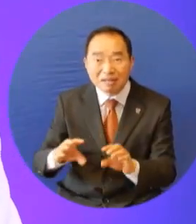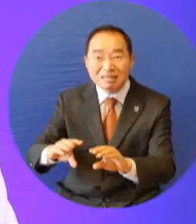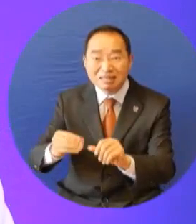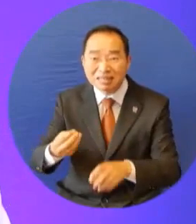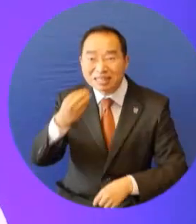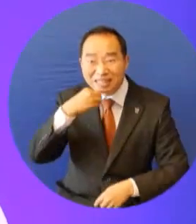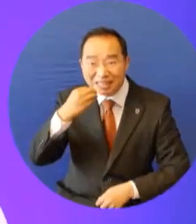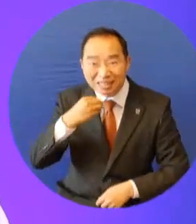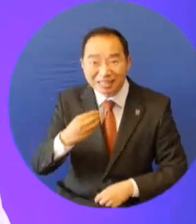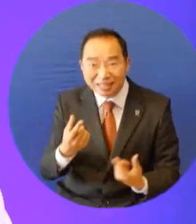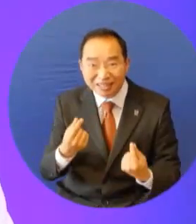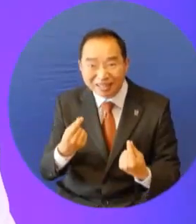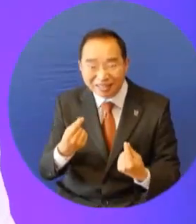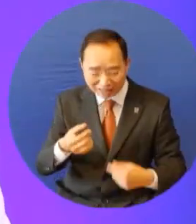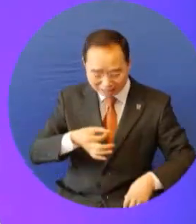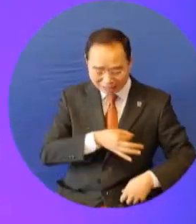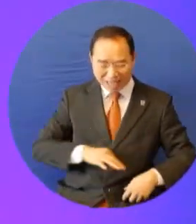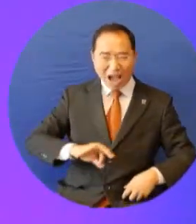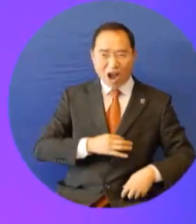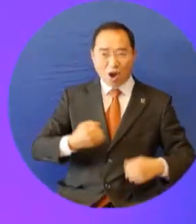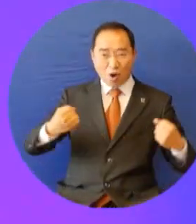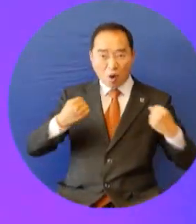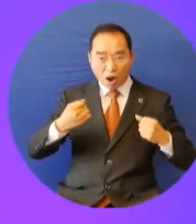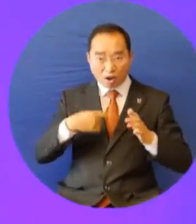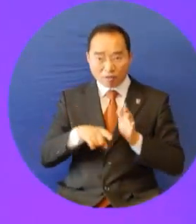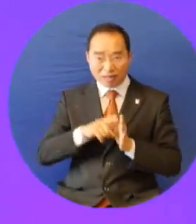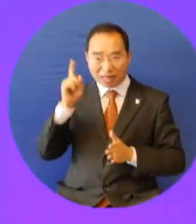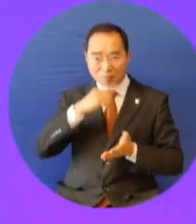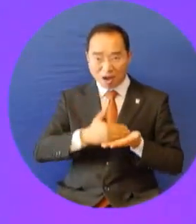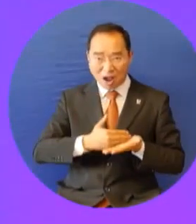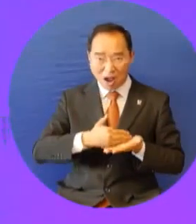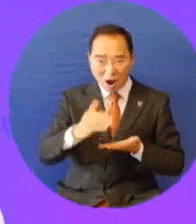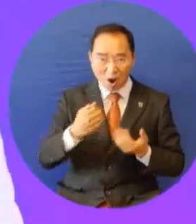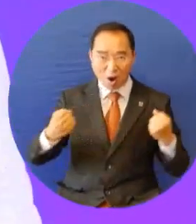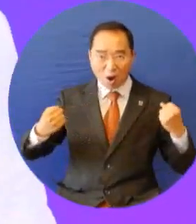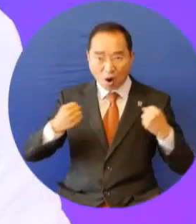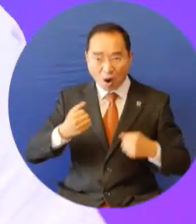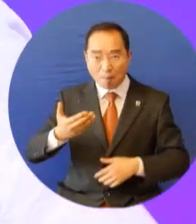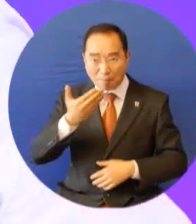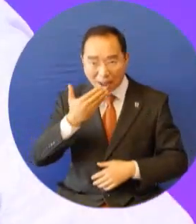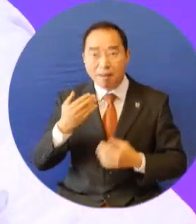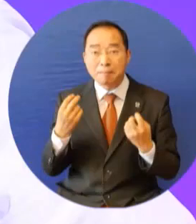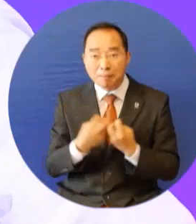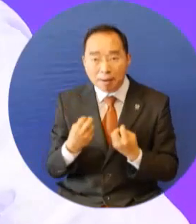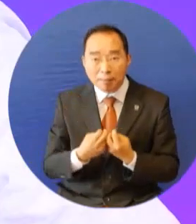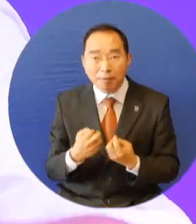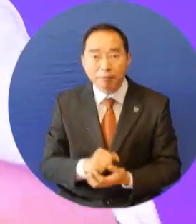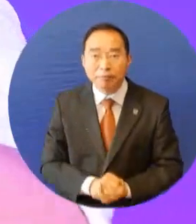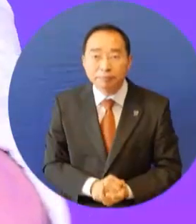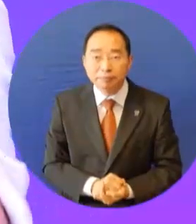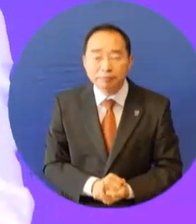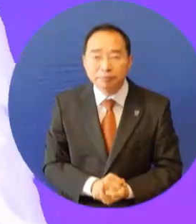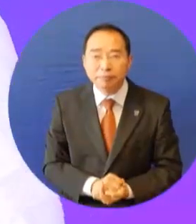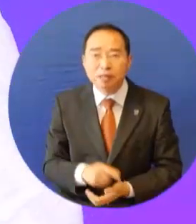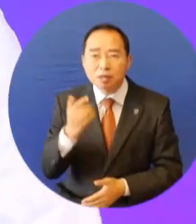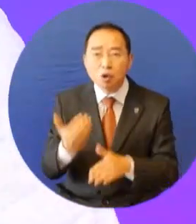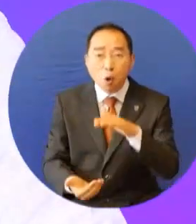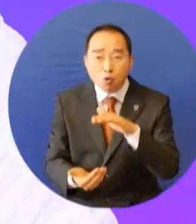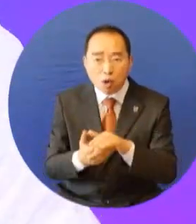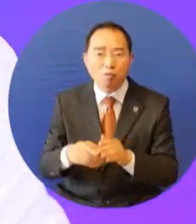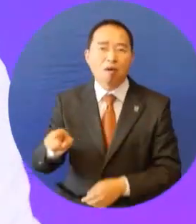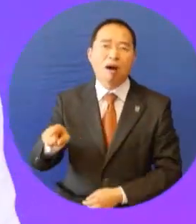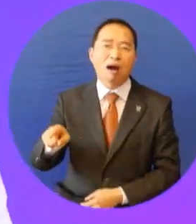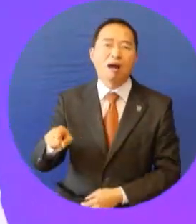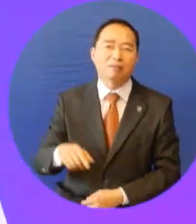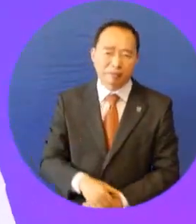사람들이 또 막 흙을 집어먹고 그랬던. 장의 건강하기 위해서 나쁜 것을 몰아내고 그것을 건강하고 순환을 좋게 하기